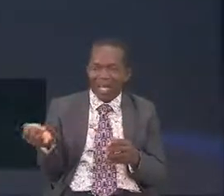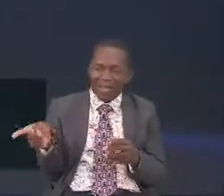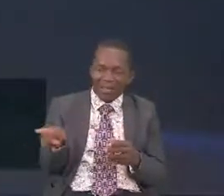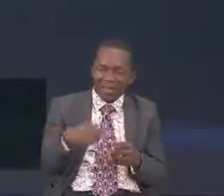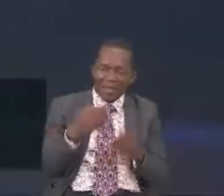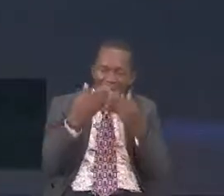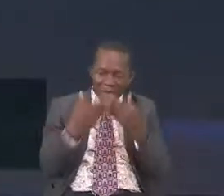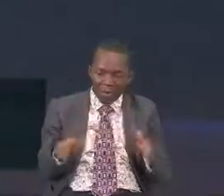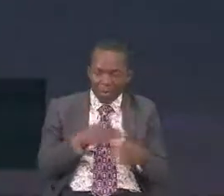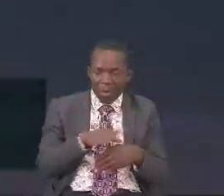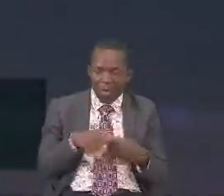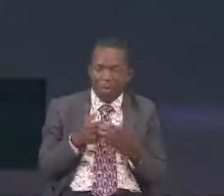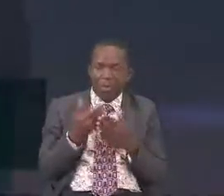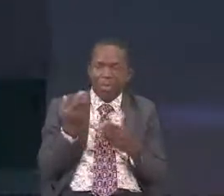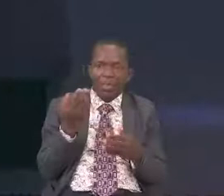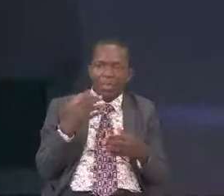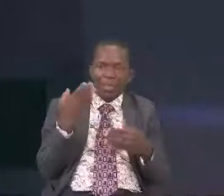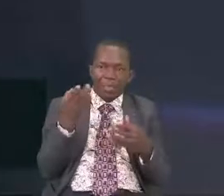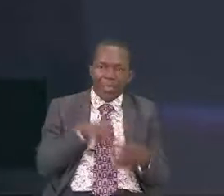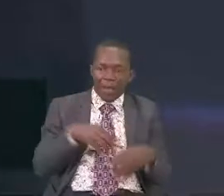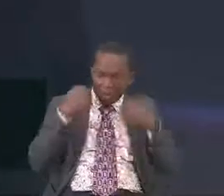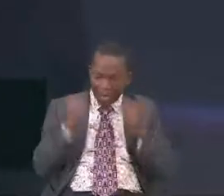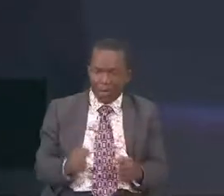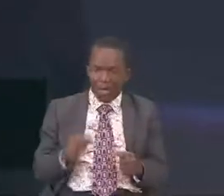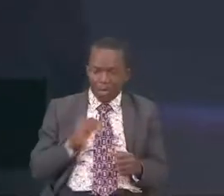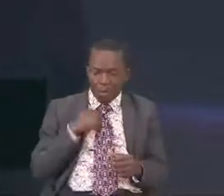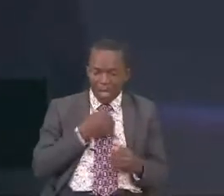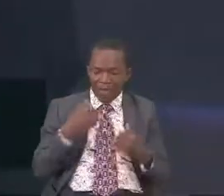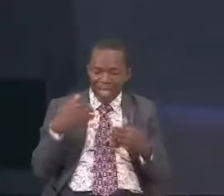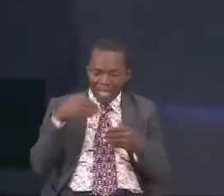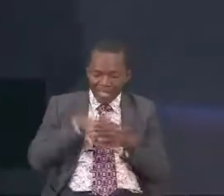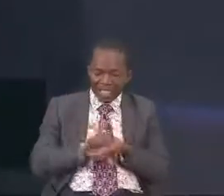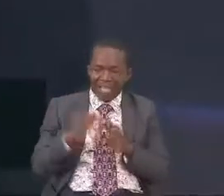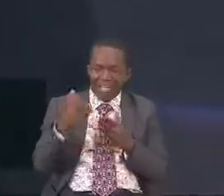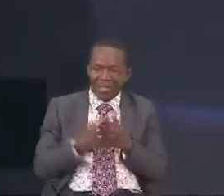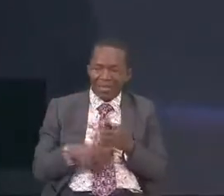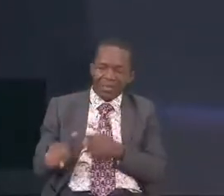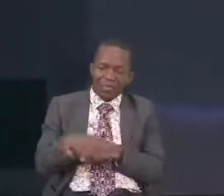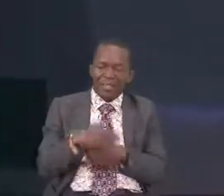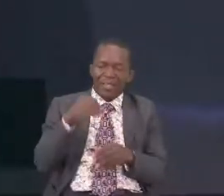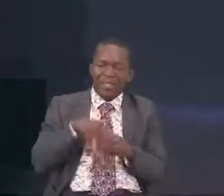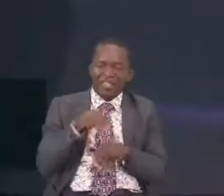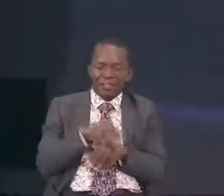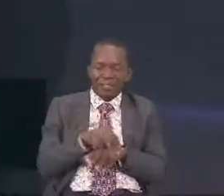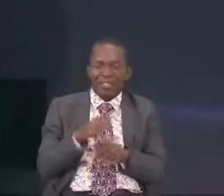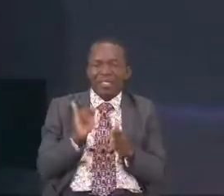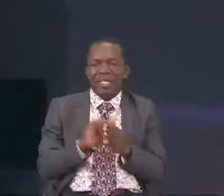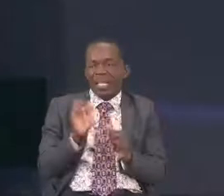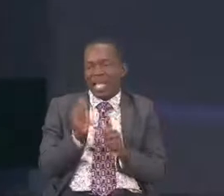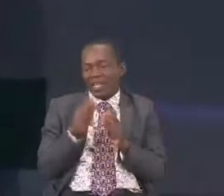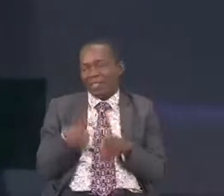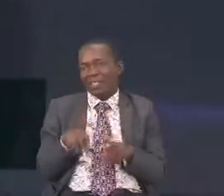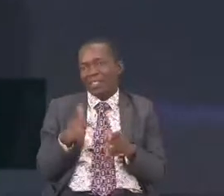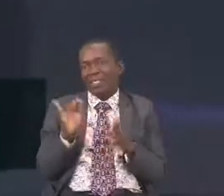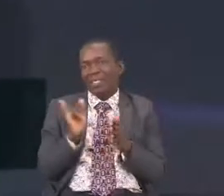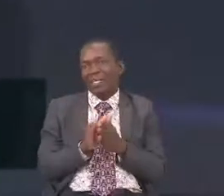sommes entrés dans une nouvelle journée, un nouveau ministère où ceux-là qui essayaient d'utiliser cette puissance